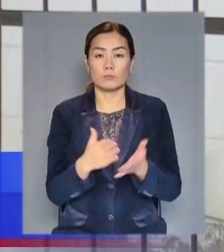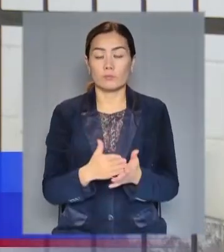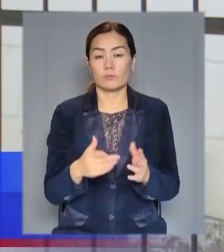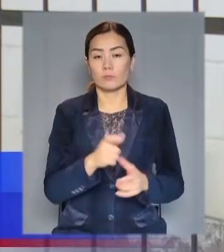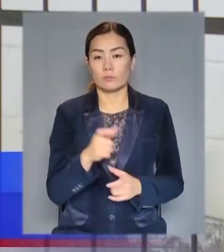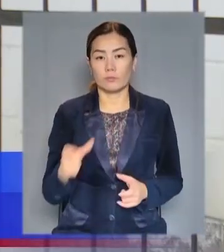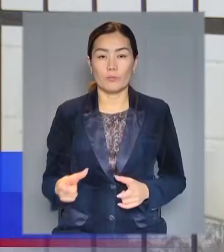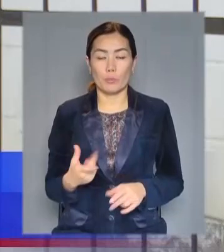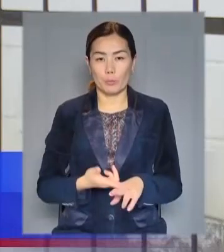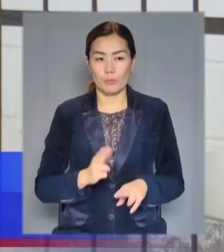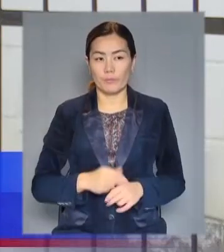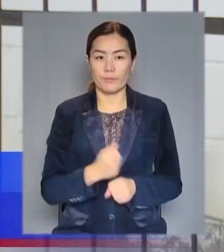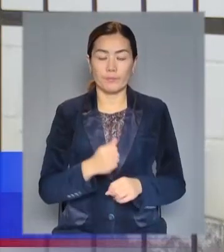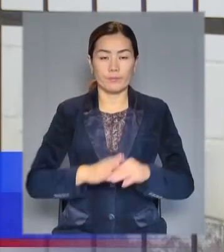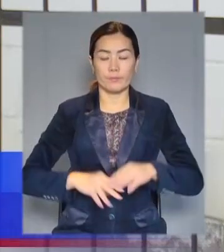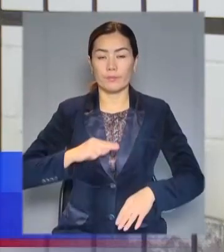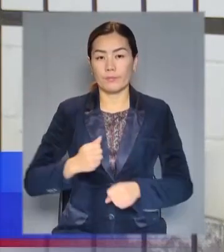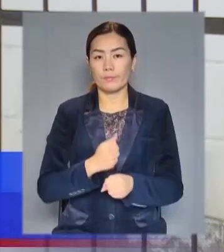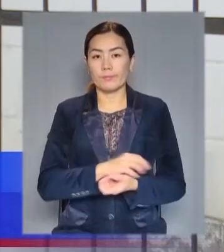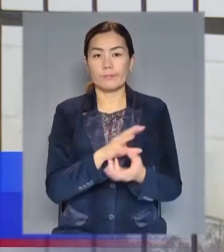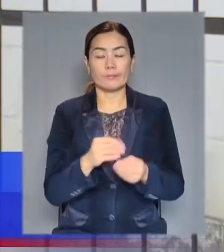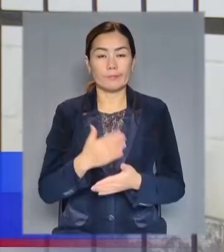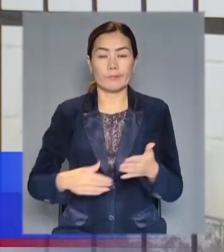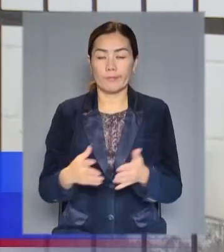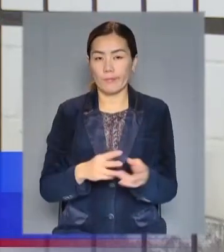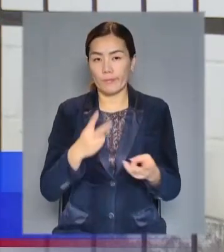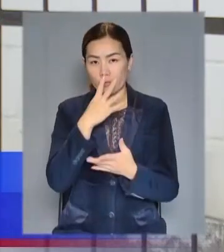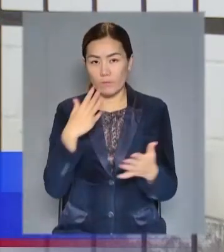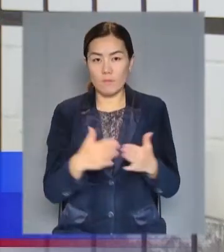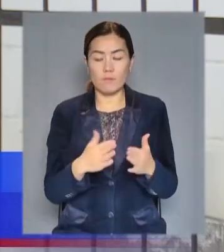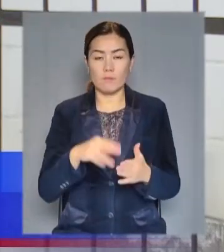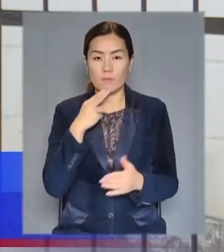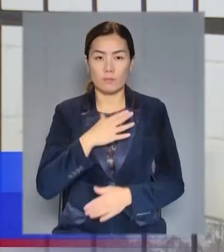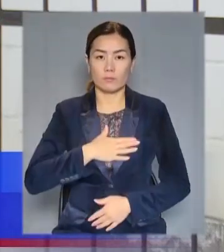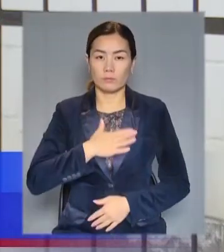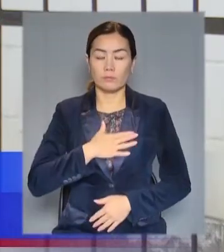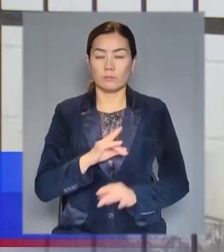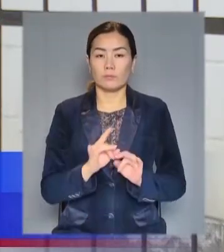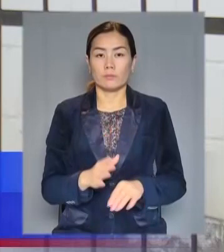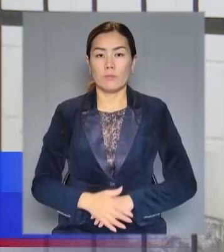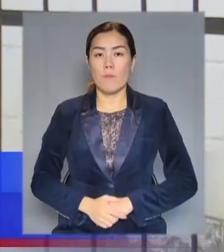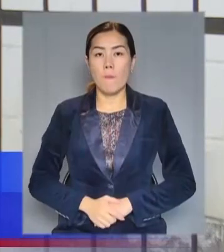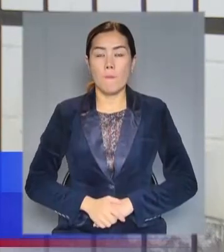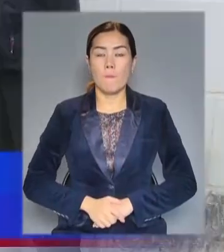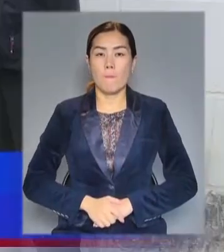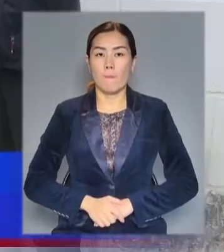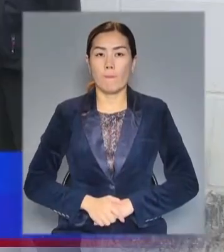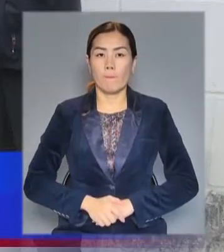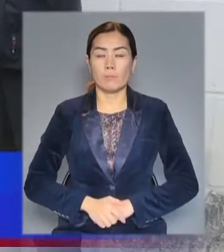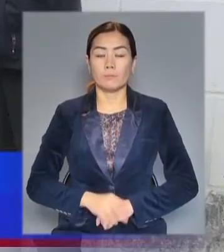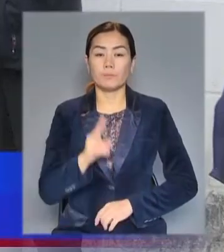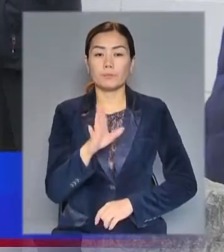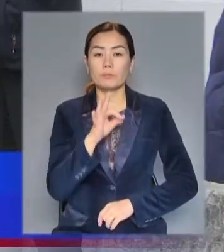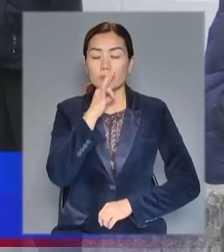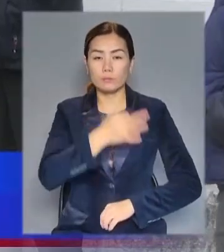ал тұрғындар бұлардан жасалып жатқан қызметтер мүлдем көрінбейді. Үйлердің сапасы нашар дейді. Пәтер